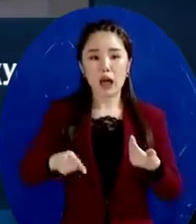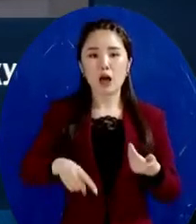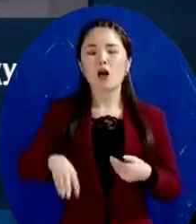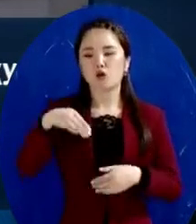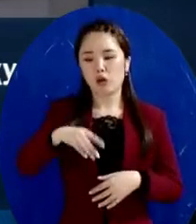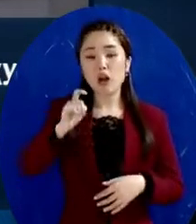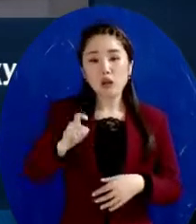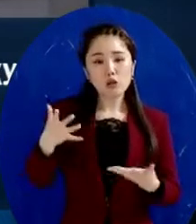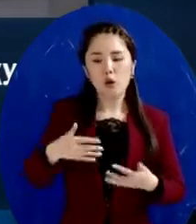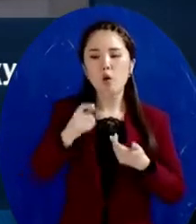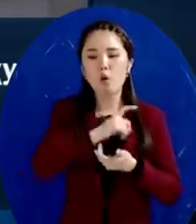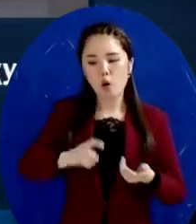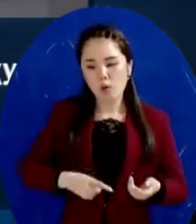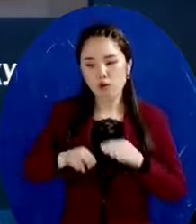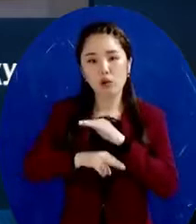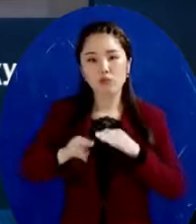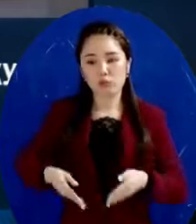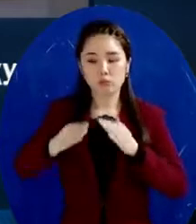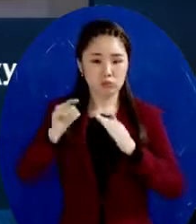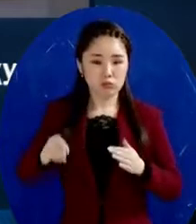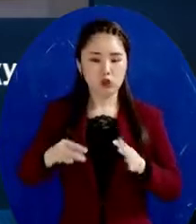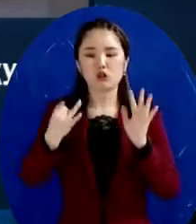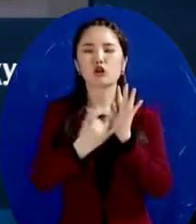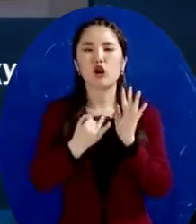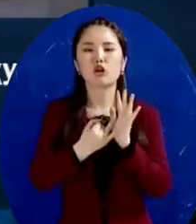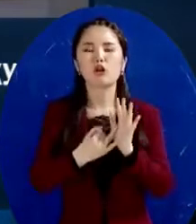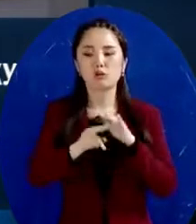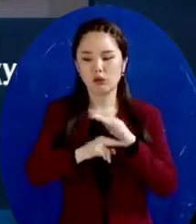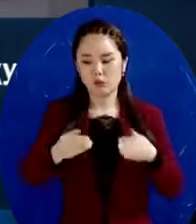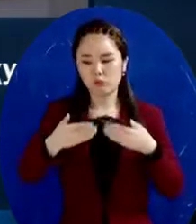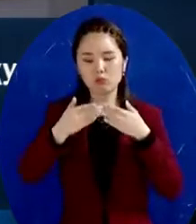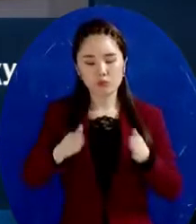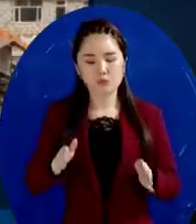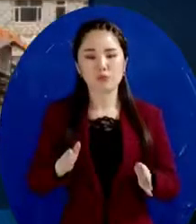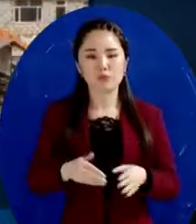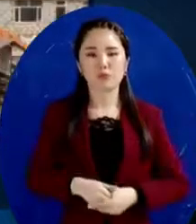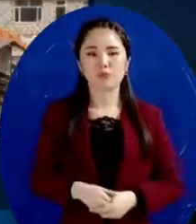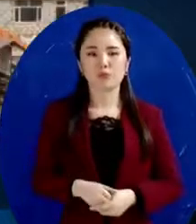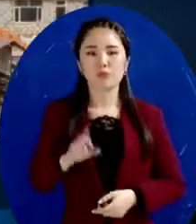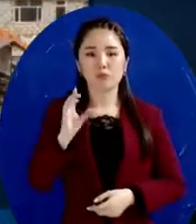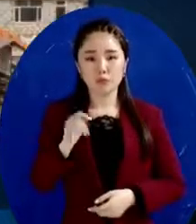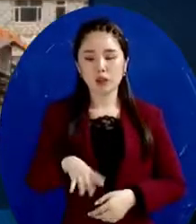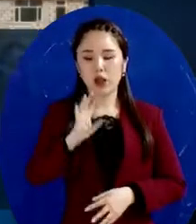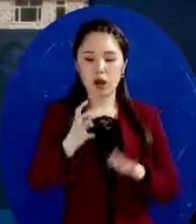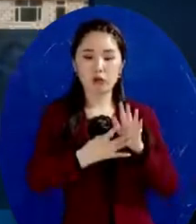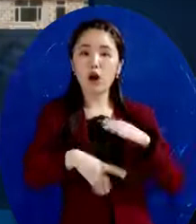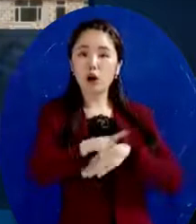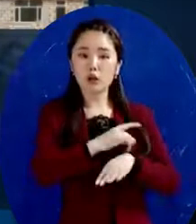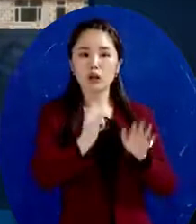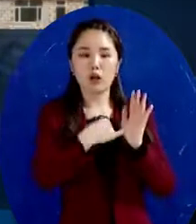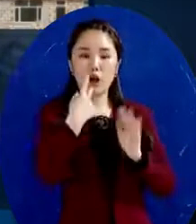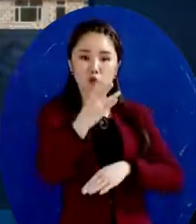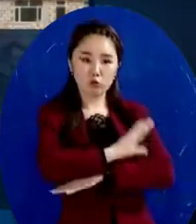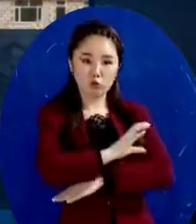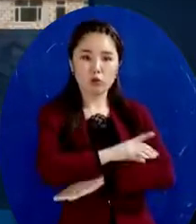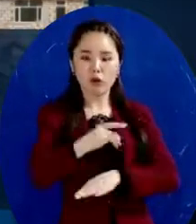цэцэрлэгийг байгуулсан гээд 72 дугаар тойрогт нийтдээ 7 цэцэрлэгийн барилгыг ашиглалтанд оруулсан байна. За мөн 19 дугаар хорооны 62 дугаар